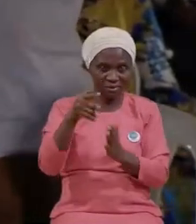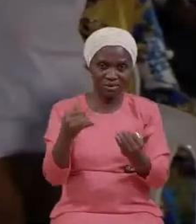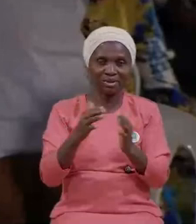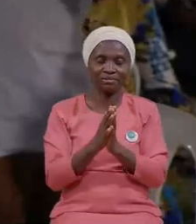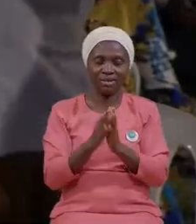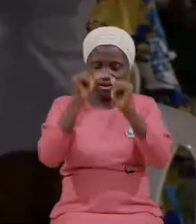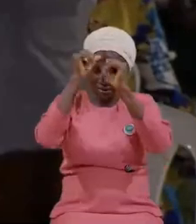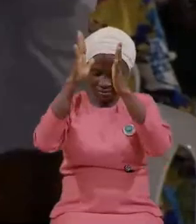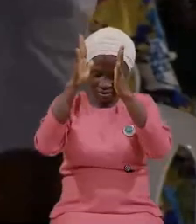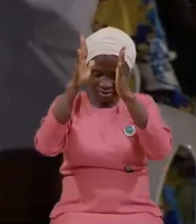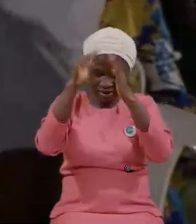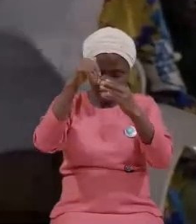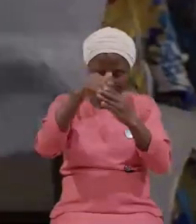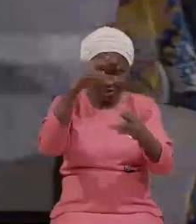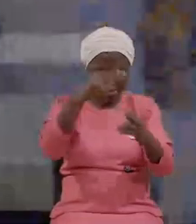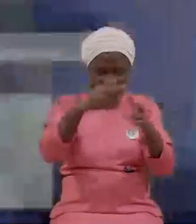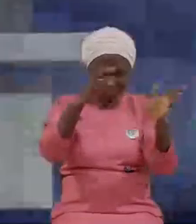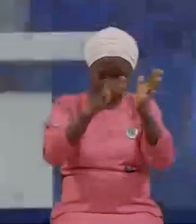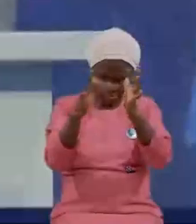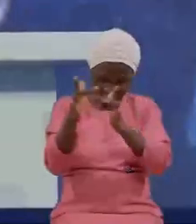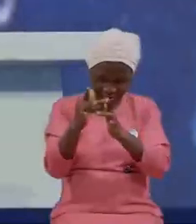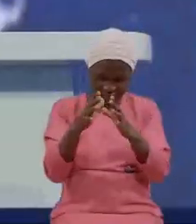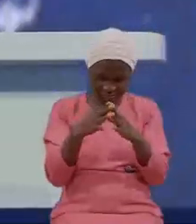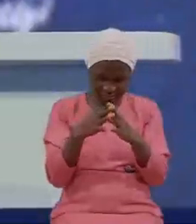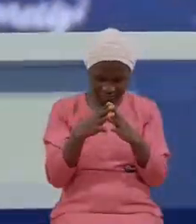Père, au nom de Jésus,